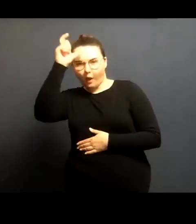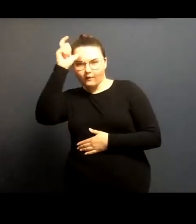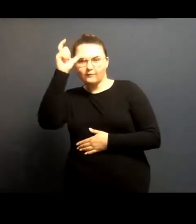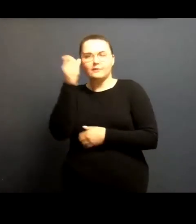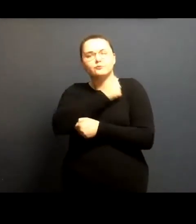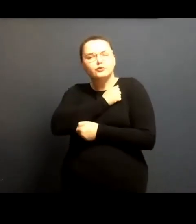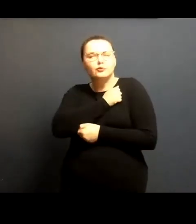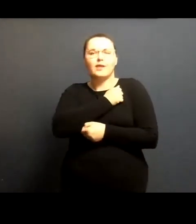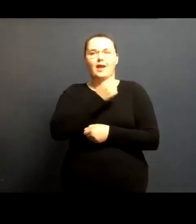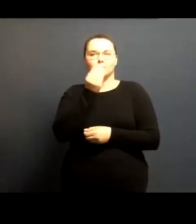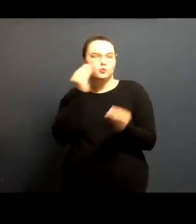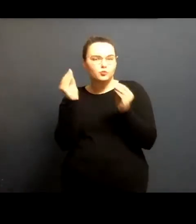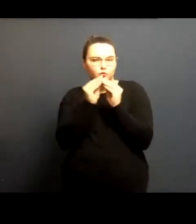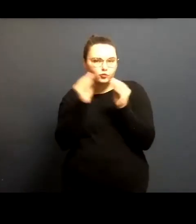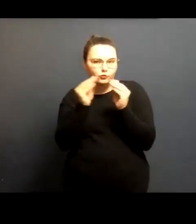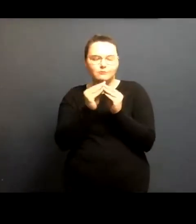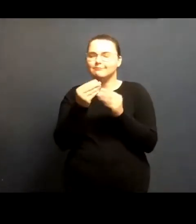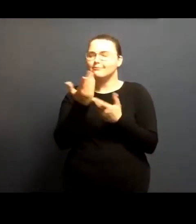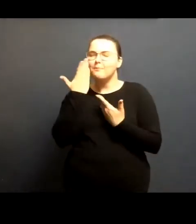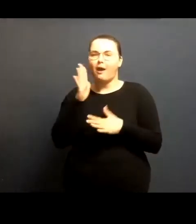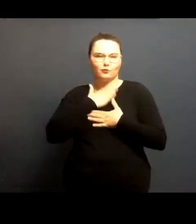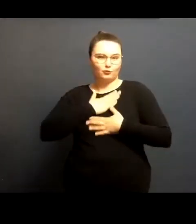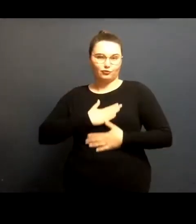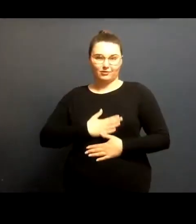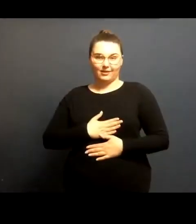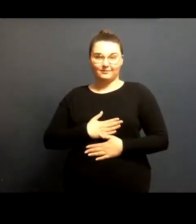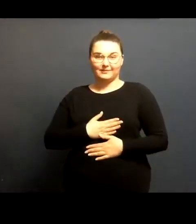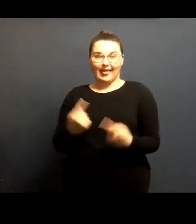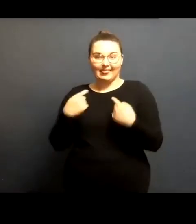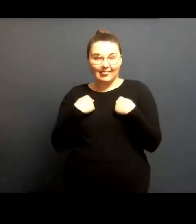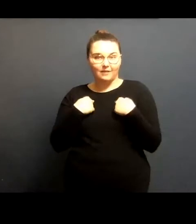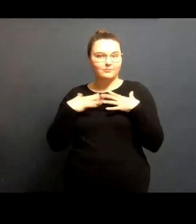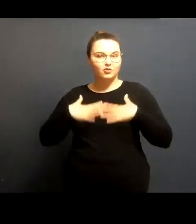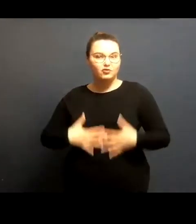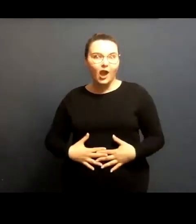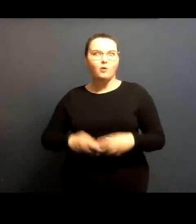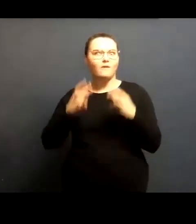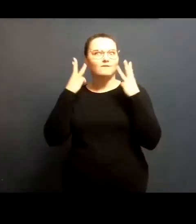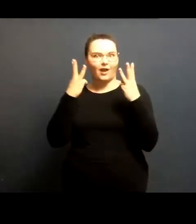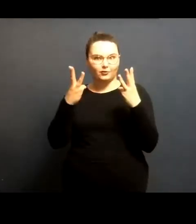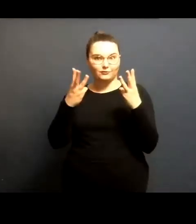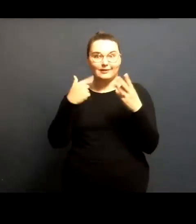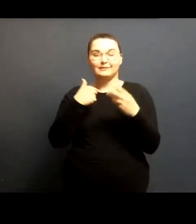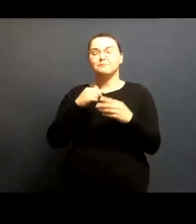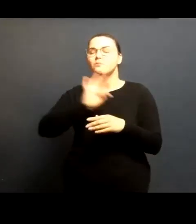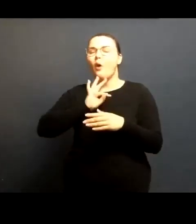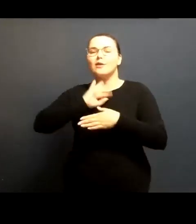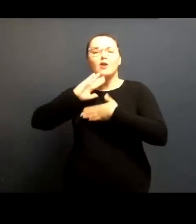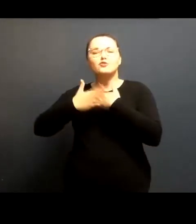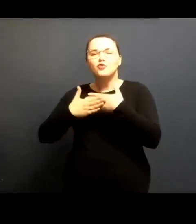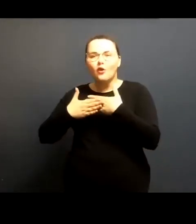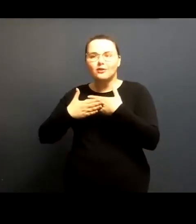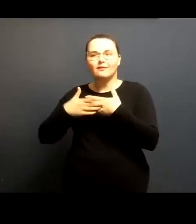najprzyjemniejsze w życiu. Cielesność bardzo jest dla mnie ważna i wolę czuć moją żonę niż cokolwiek innego. Cóż za